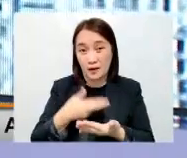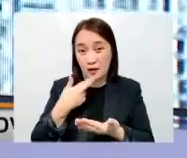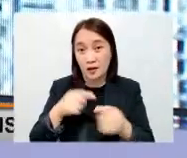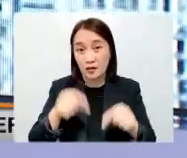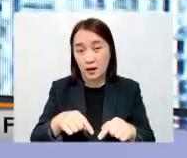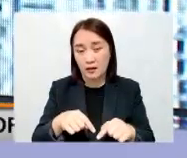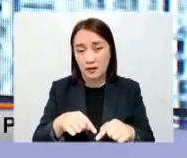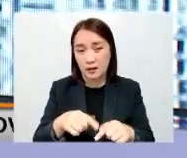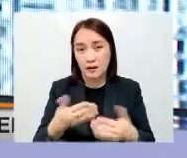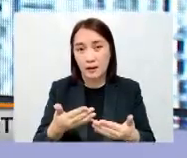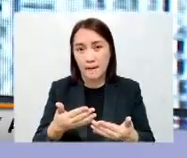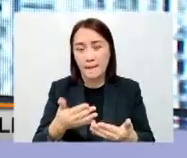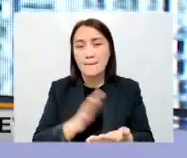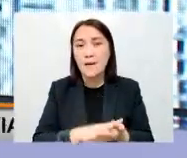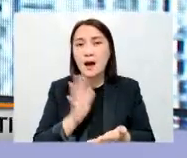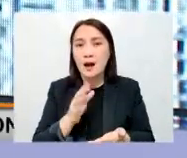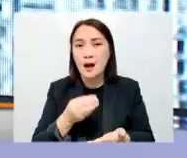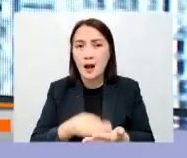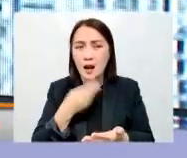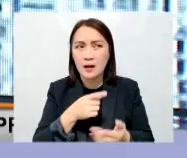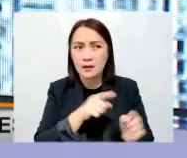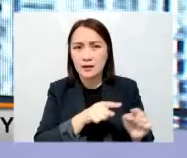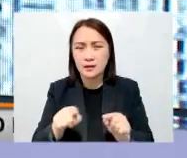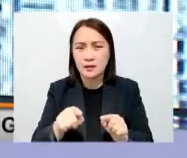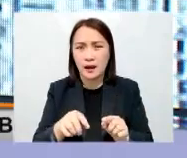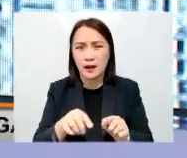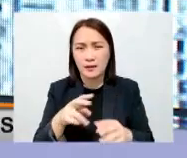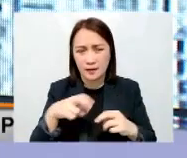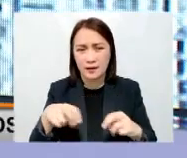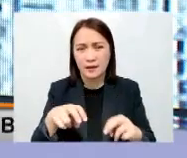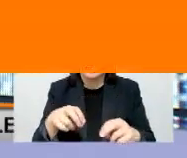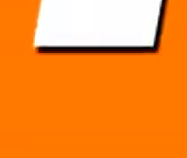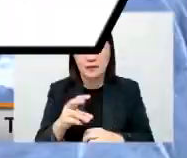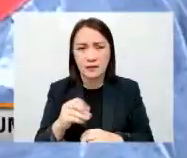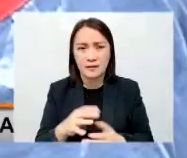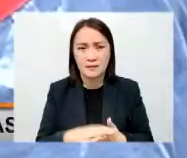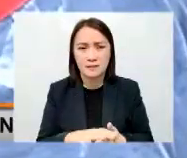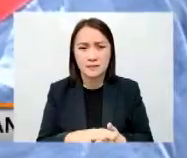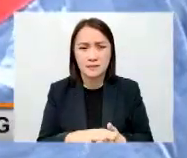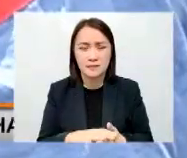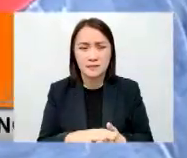nagmahal na ang presyo ng kanin sa ilang karinderya. Nasa frontline ng balitang yan si Gio Robles.